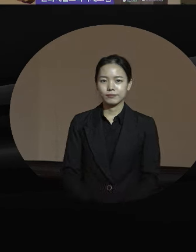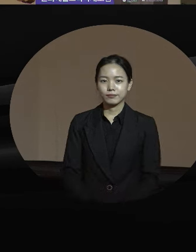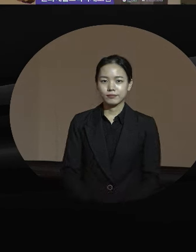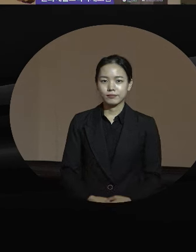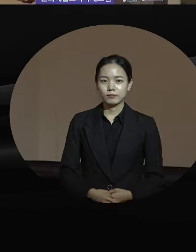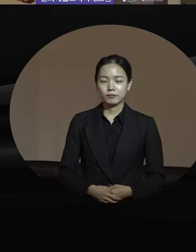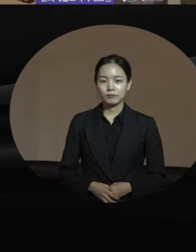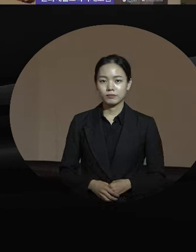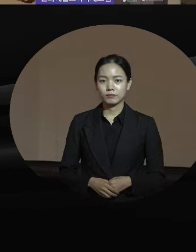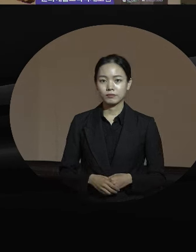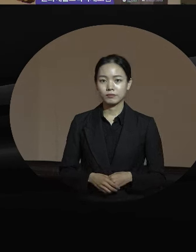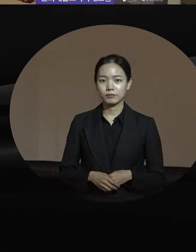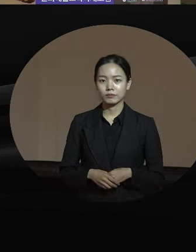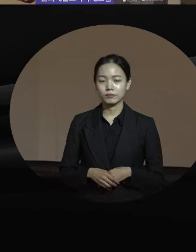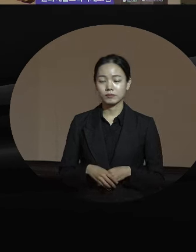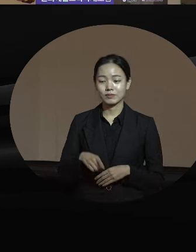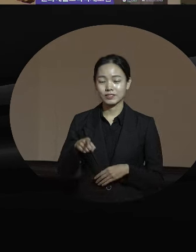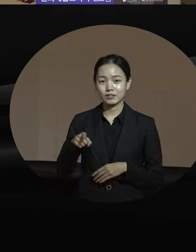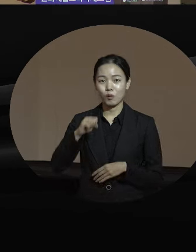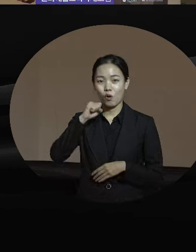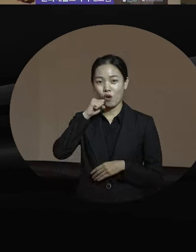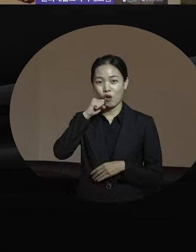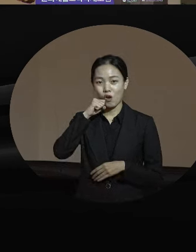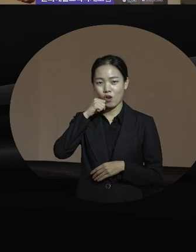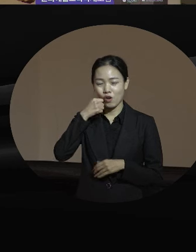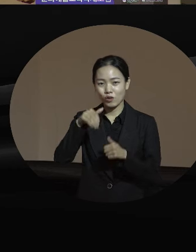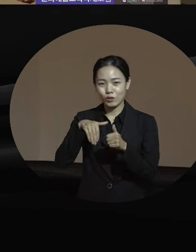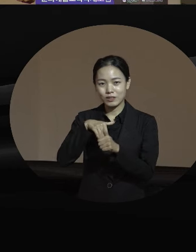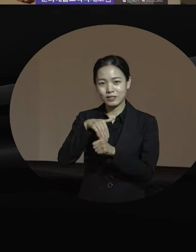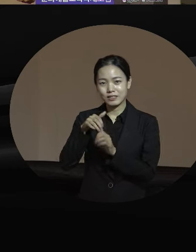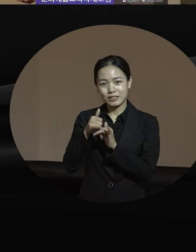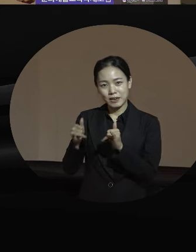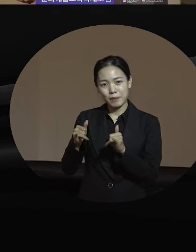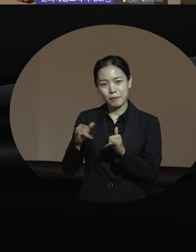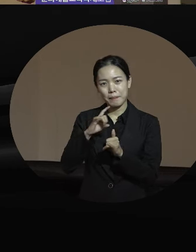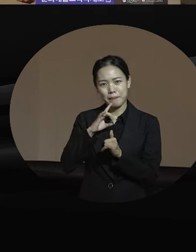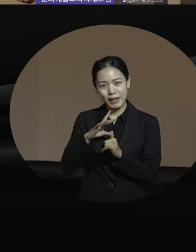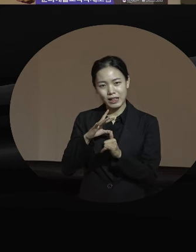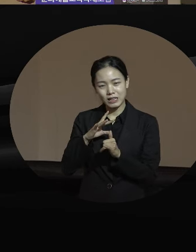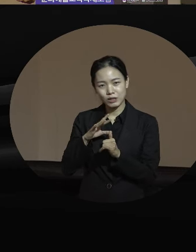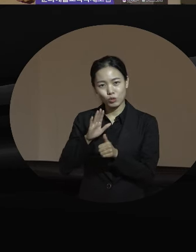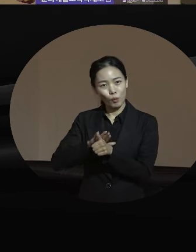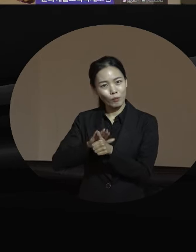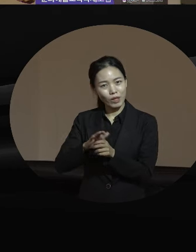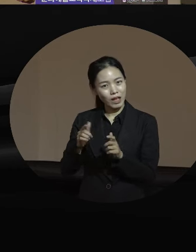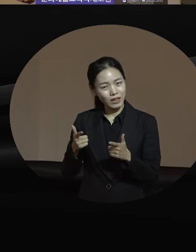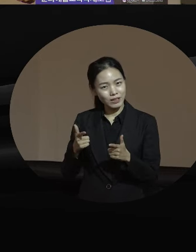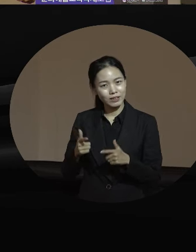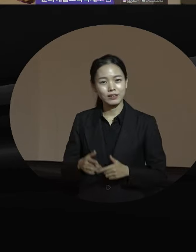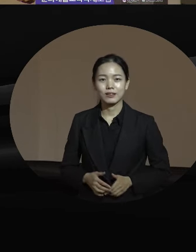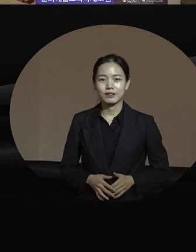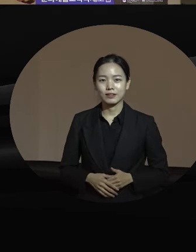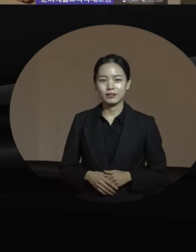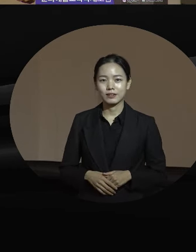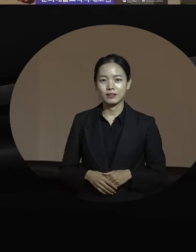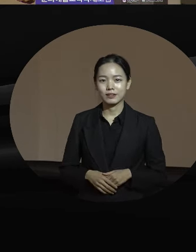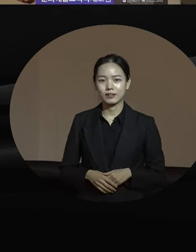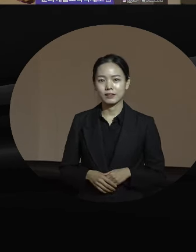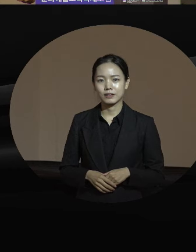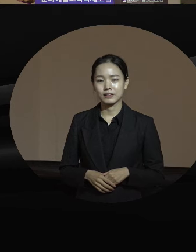이처럼 예술림 사업은 취약계층의 지원 범위만 확대하는 것이 아니라 예술림 플랫폼을 통해서